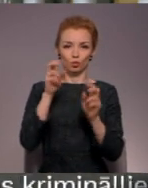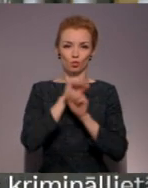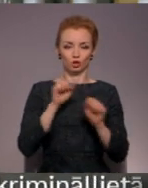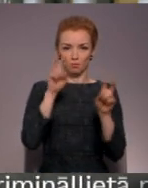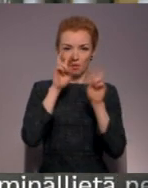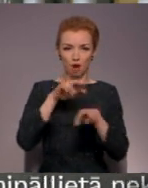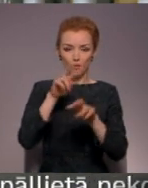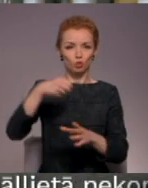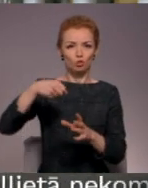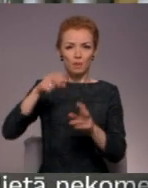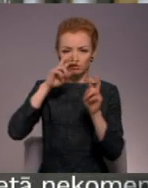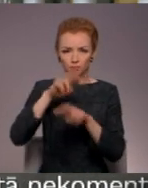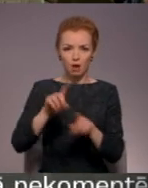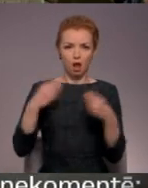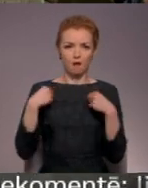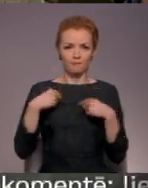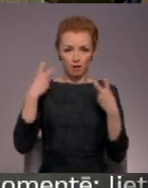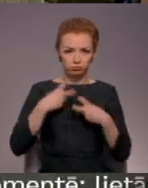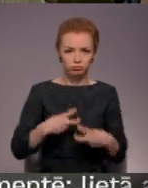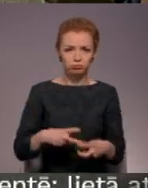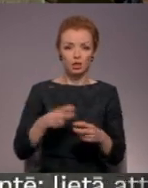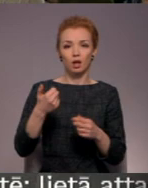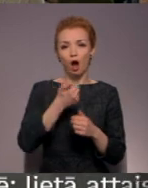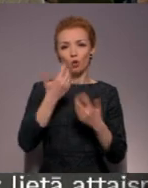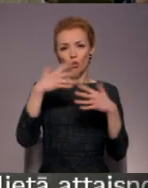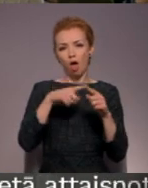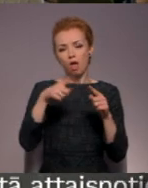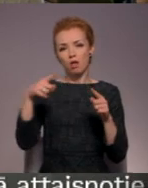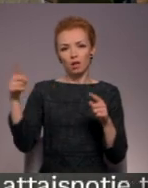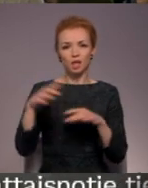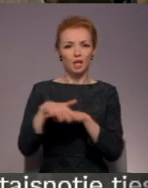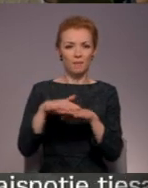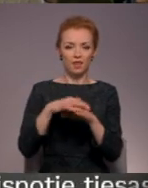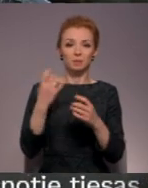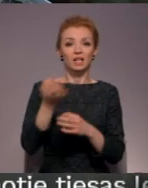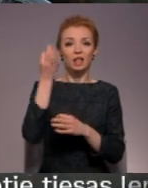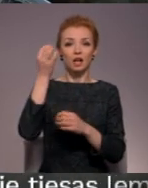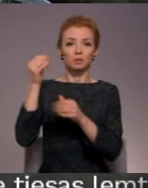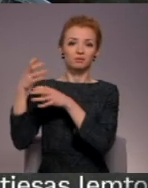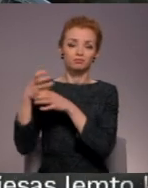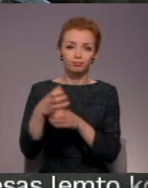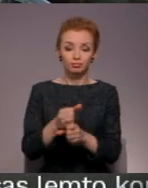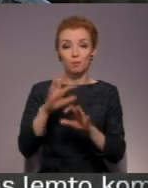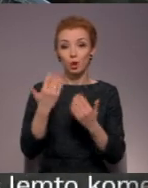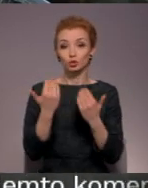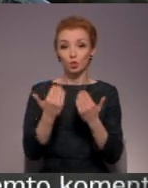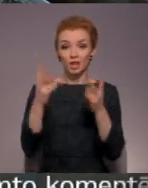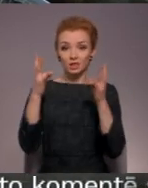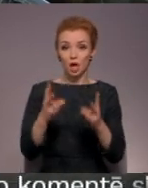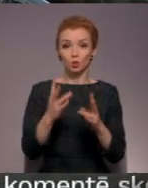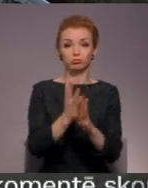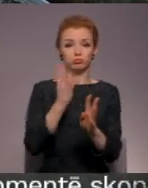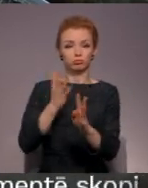Policija pārmeklē somas un apģērbu. Gadu laikā sabiedrības interese ir sarukusi, tomēr šodien cietušo rindas bija